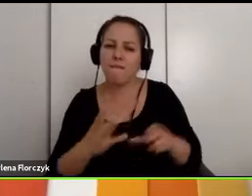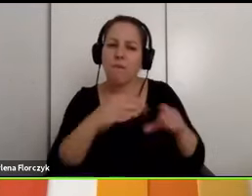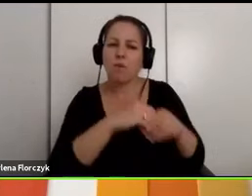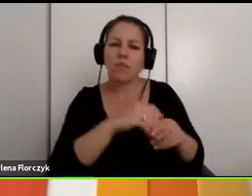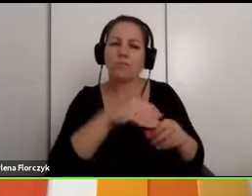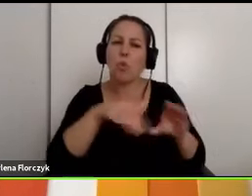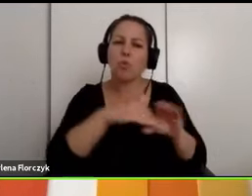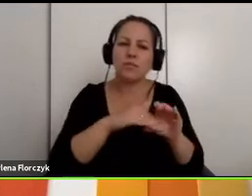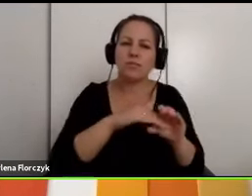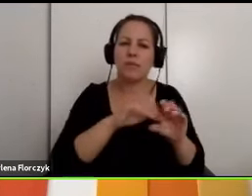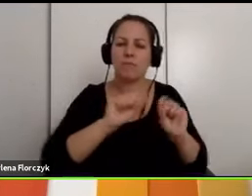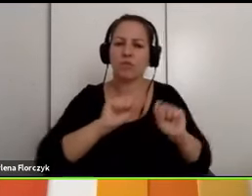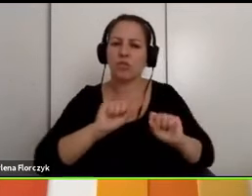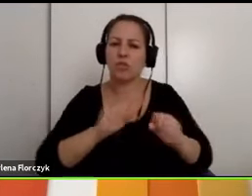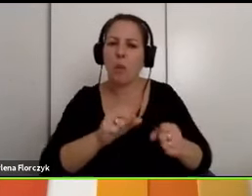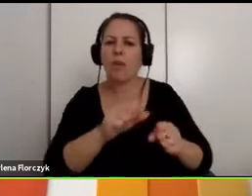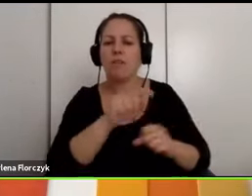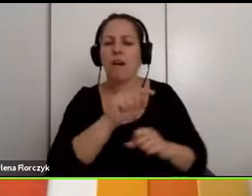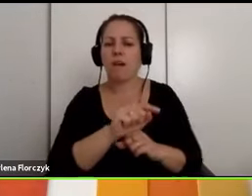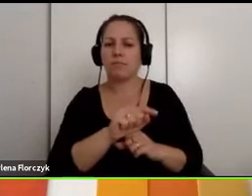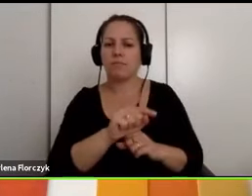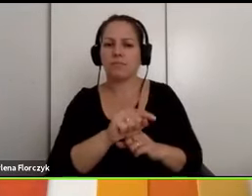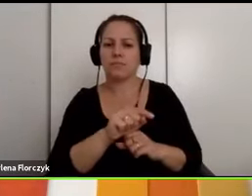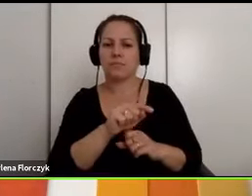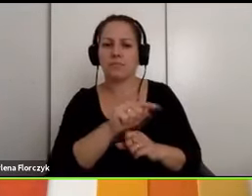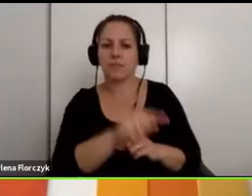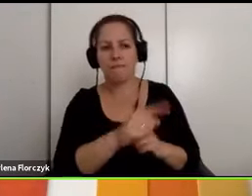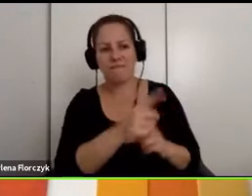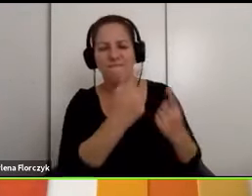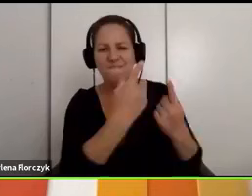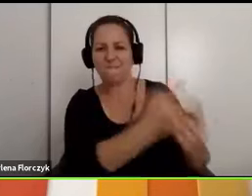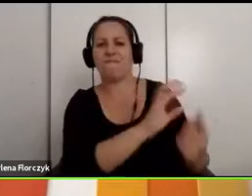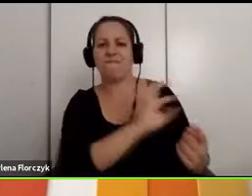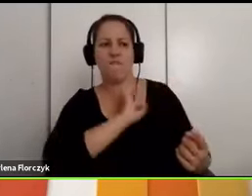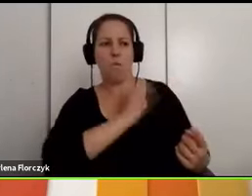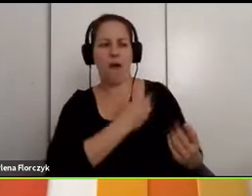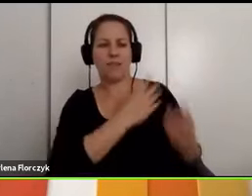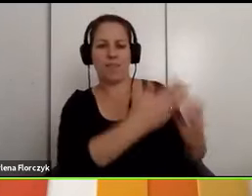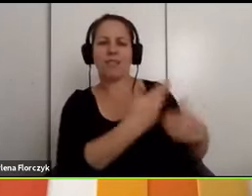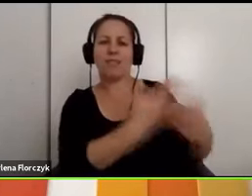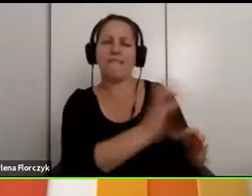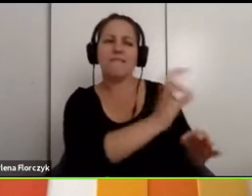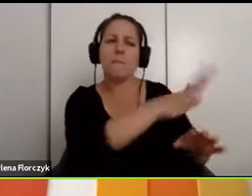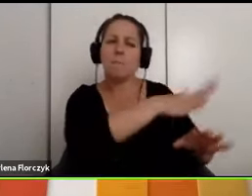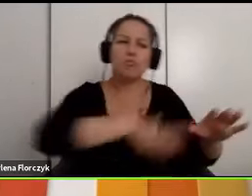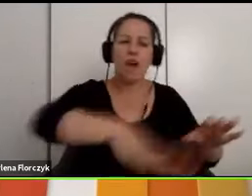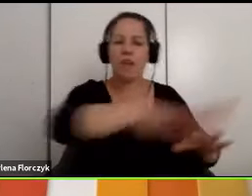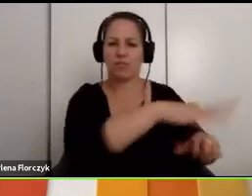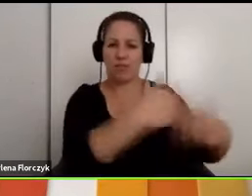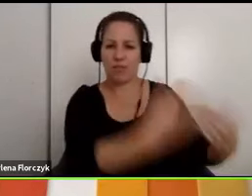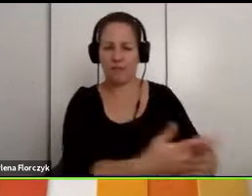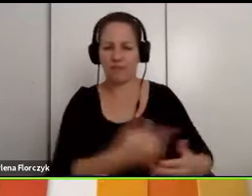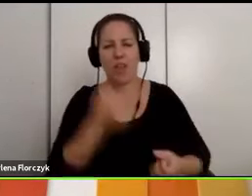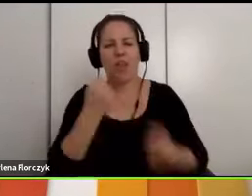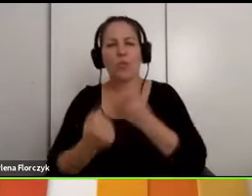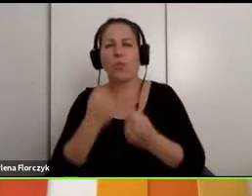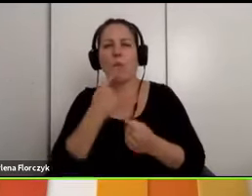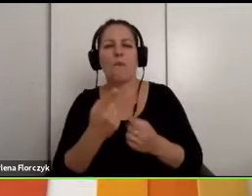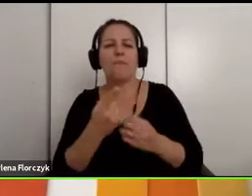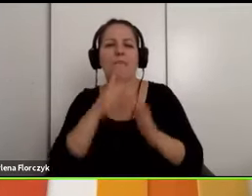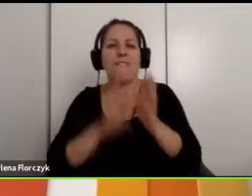uczestnika w takie działania już jego własne i dawać mu przestrzeń do działań jego własnych. Trudno mi mówić o dynamice, jak